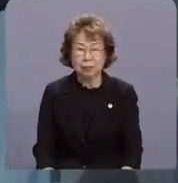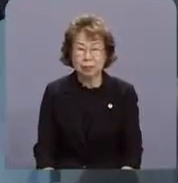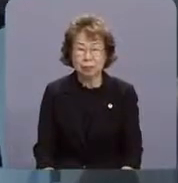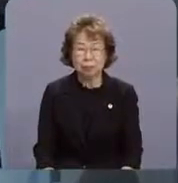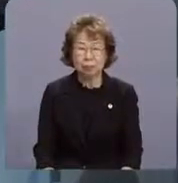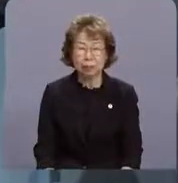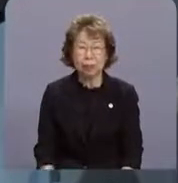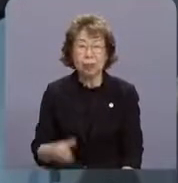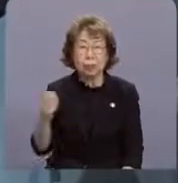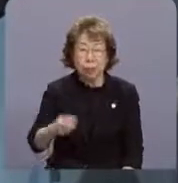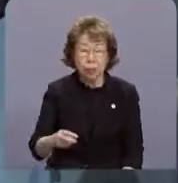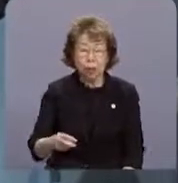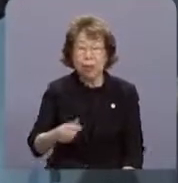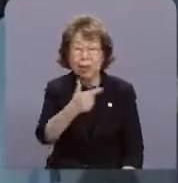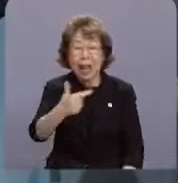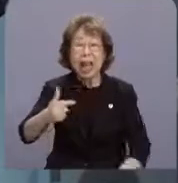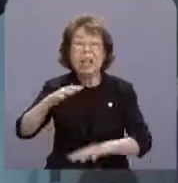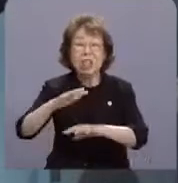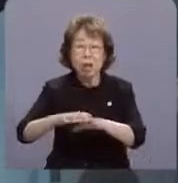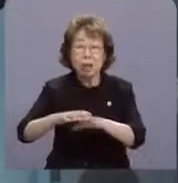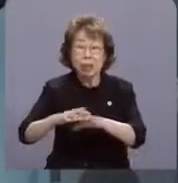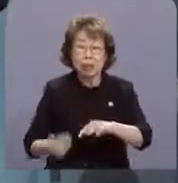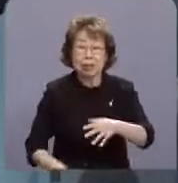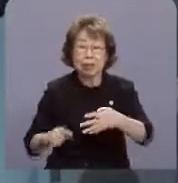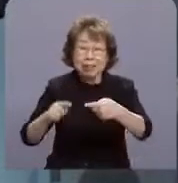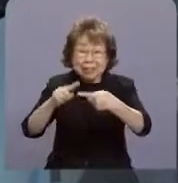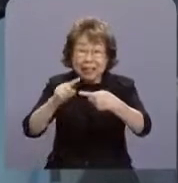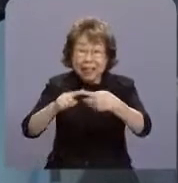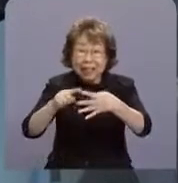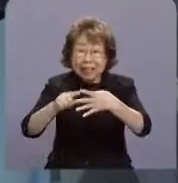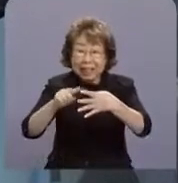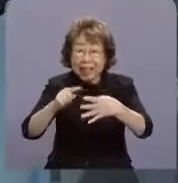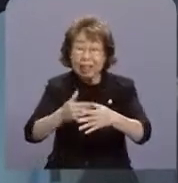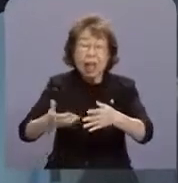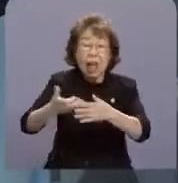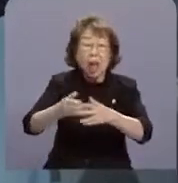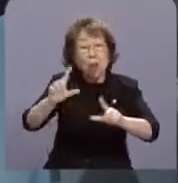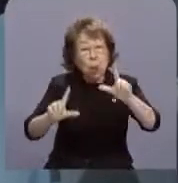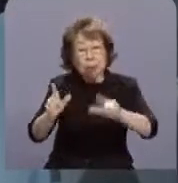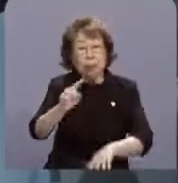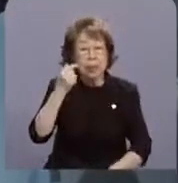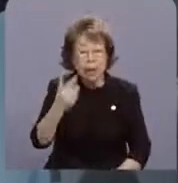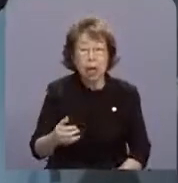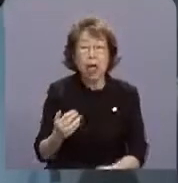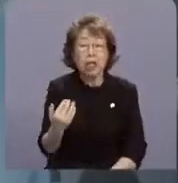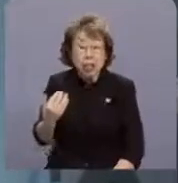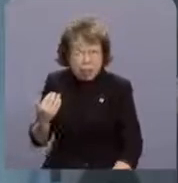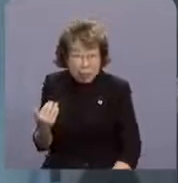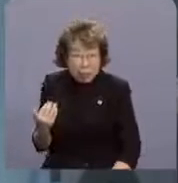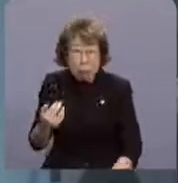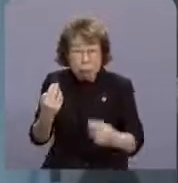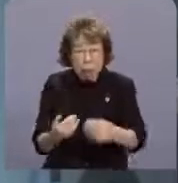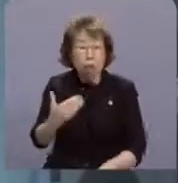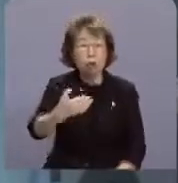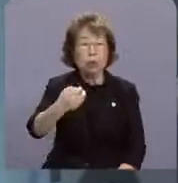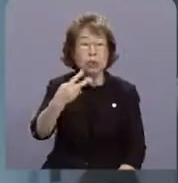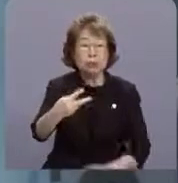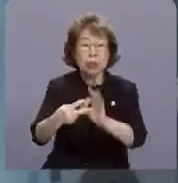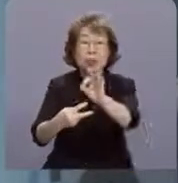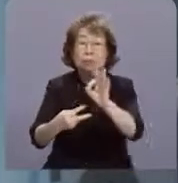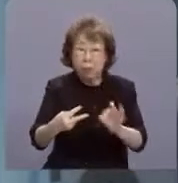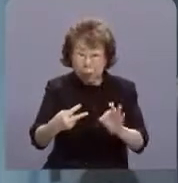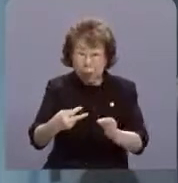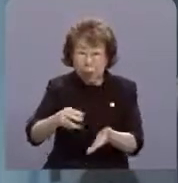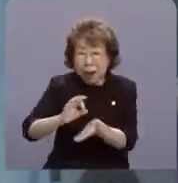광역시 가운데 가장 먼저 그리도 기사 단계에 들어간 대전은 어떨까요 코로나 192 전에 이 92% 수